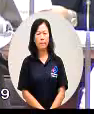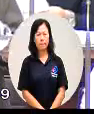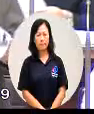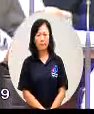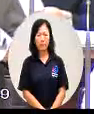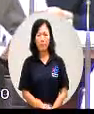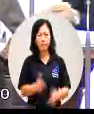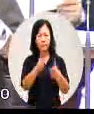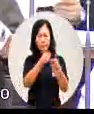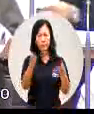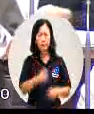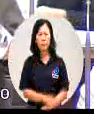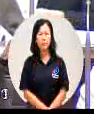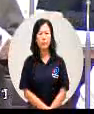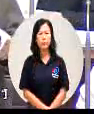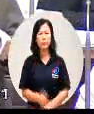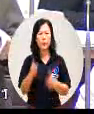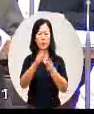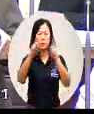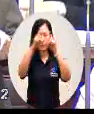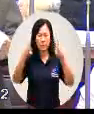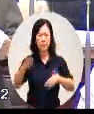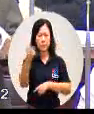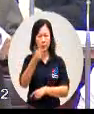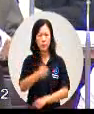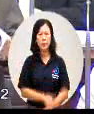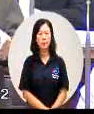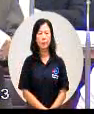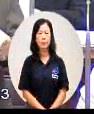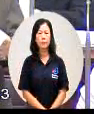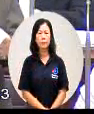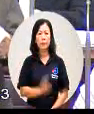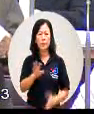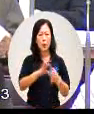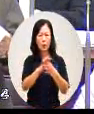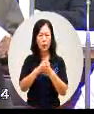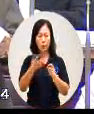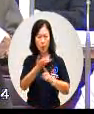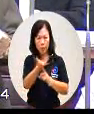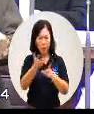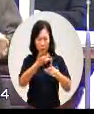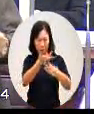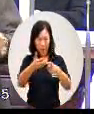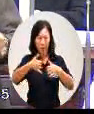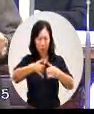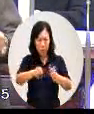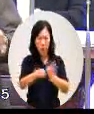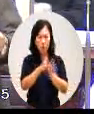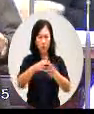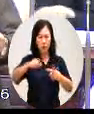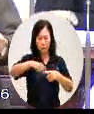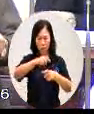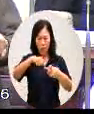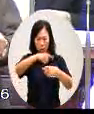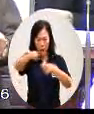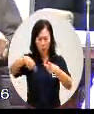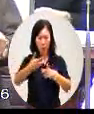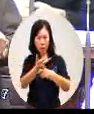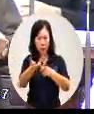多谢哈，谢谢周议员。有关于莲潭路到环潭路